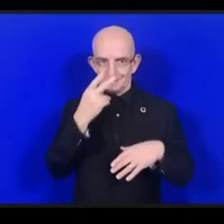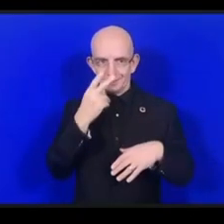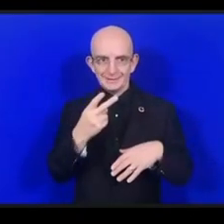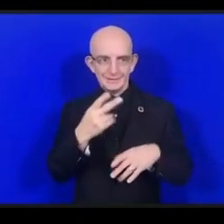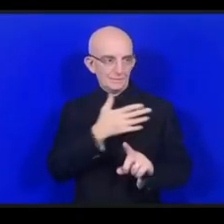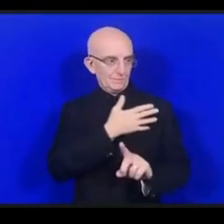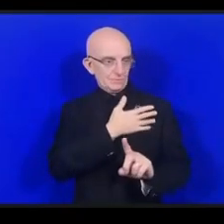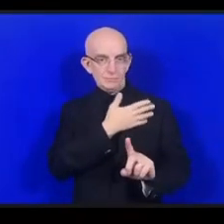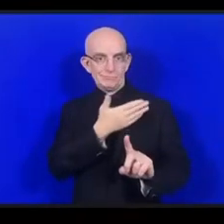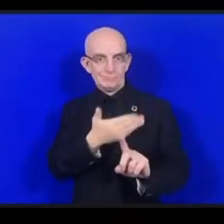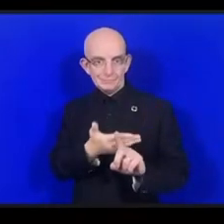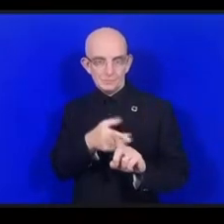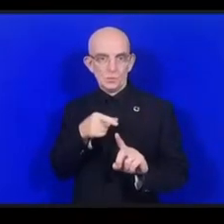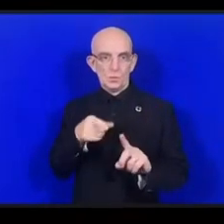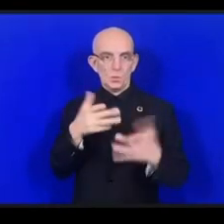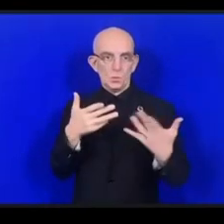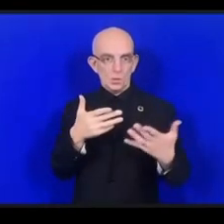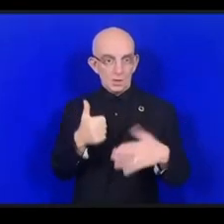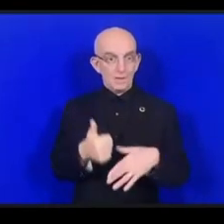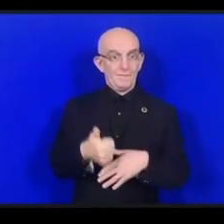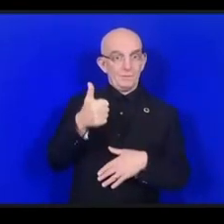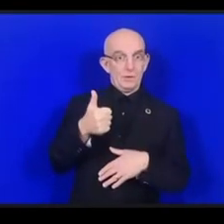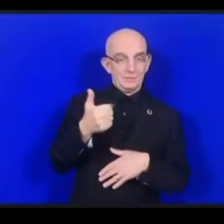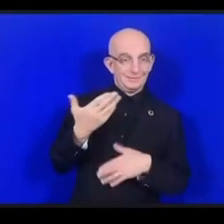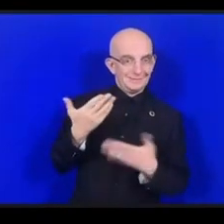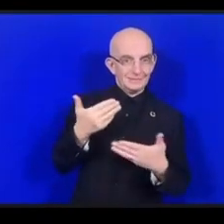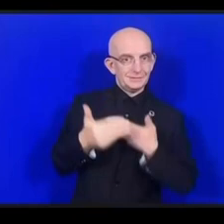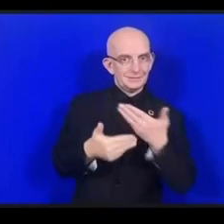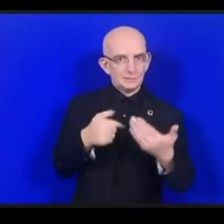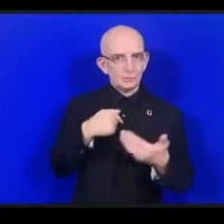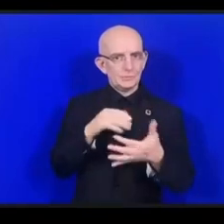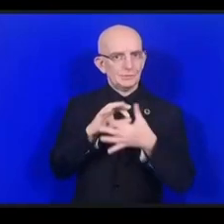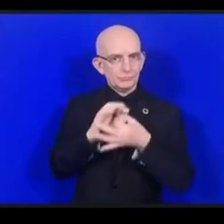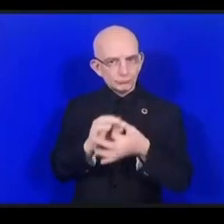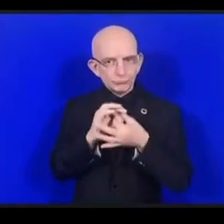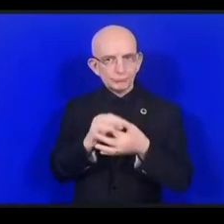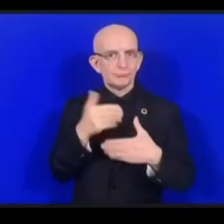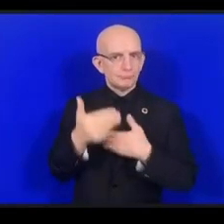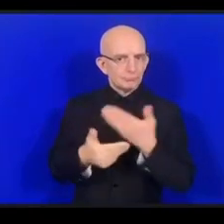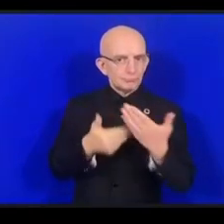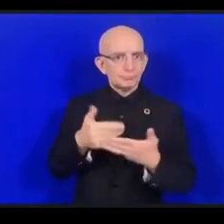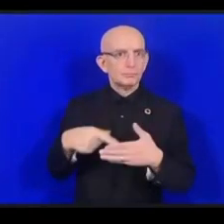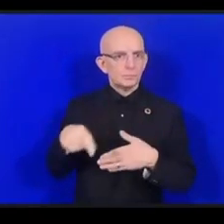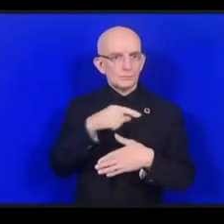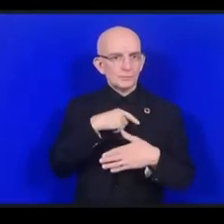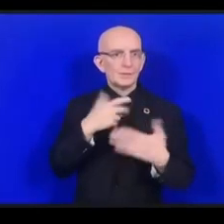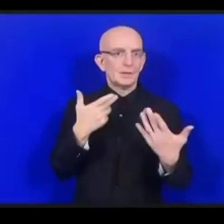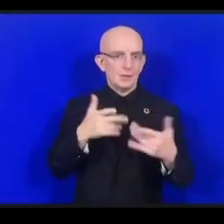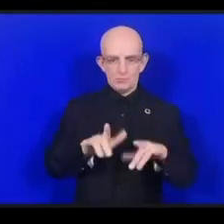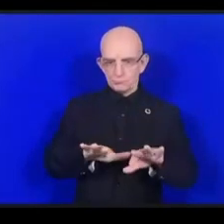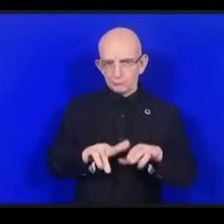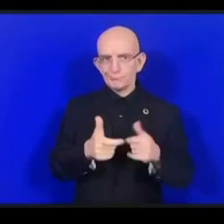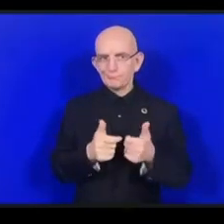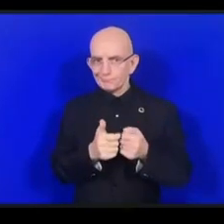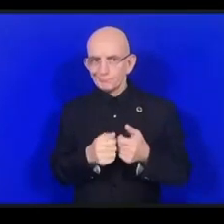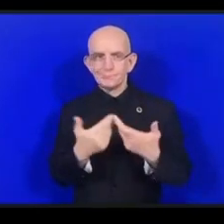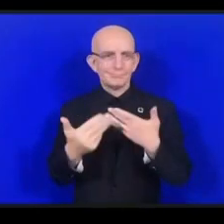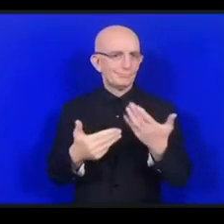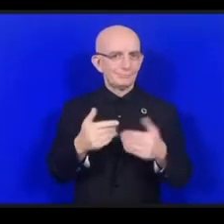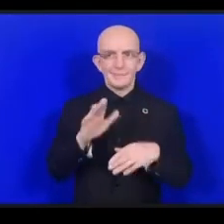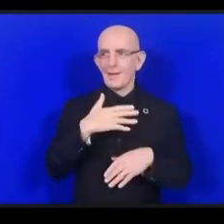发生了很多的事情，有些比如说在这个疫情的时候，我们用很多的上网，